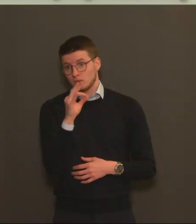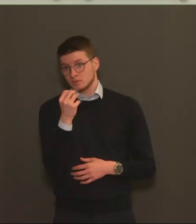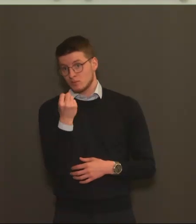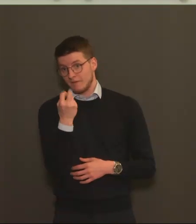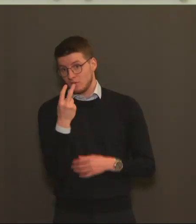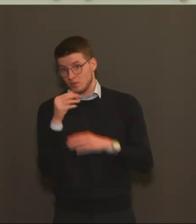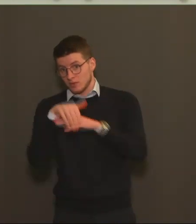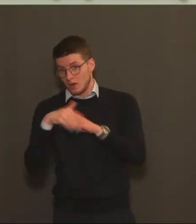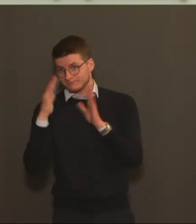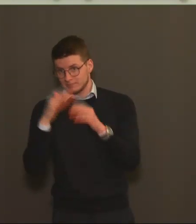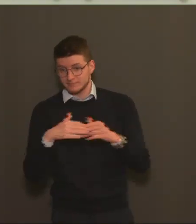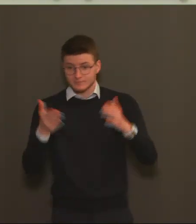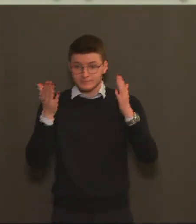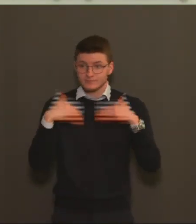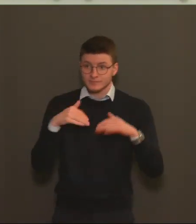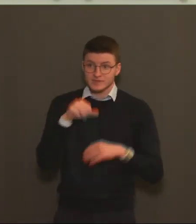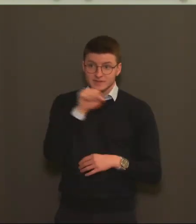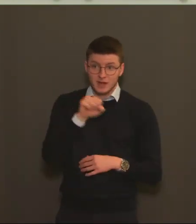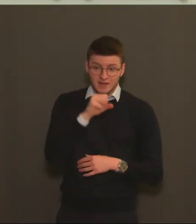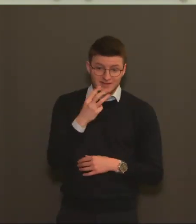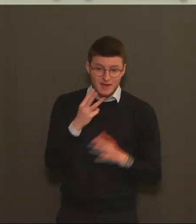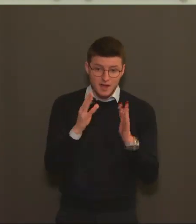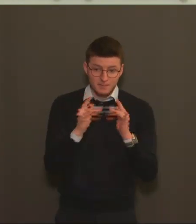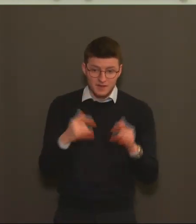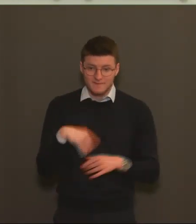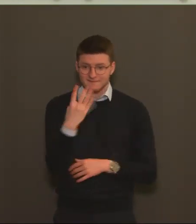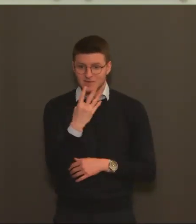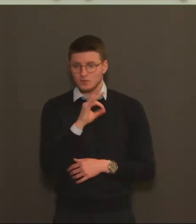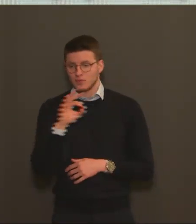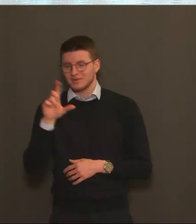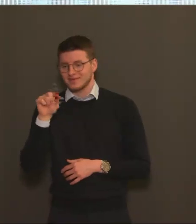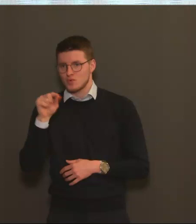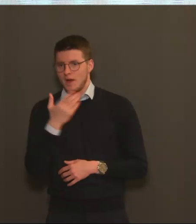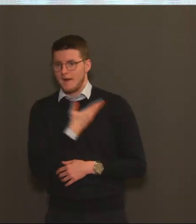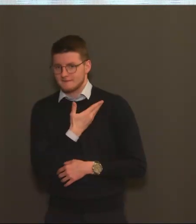zaterdag 3 april tussen 4 uur en 22 uur 's avonds.